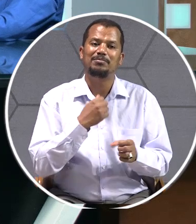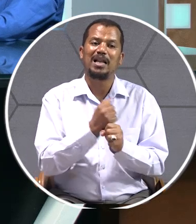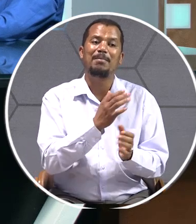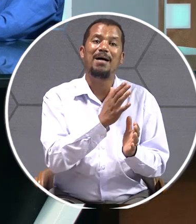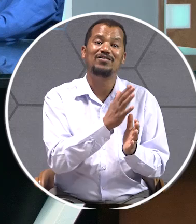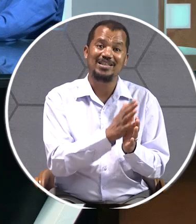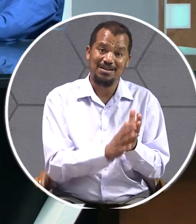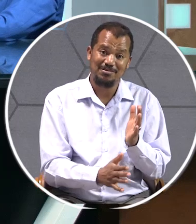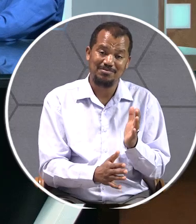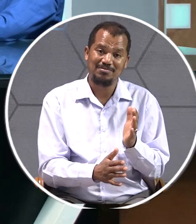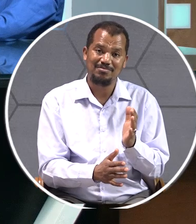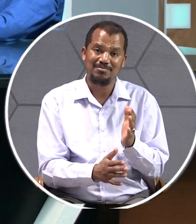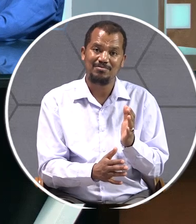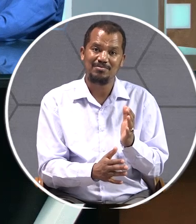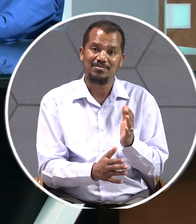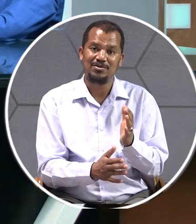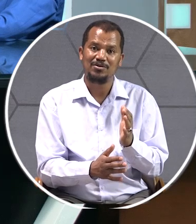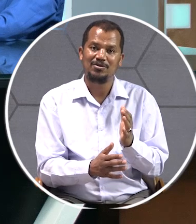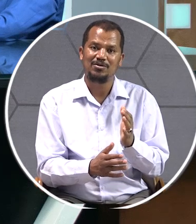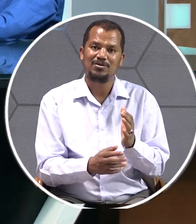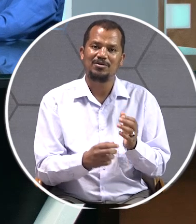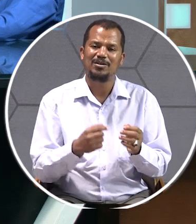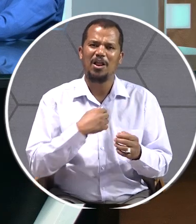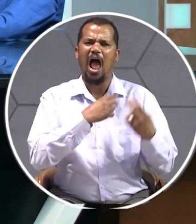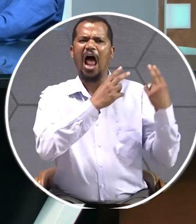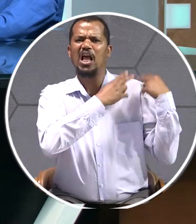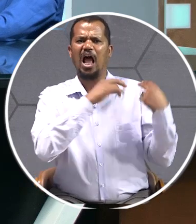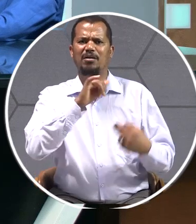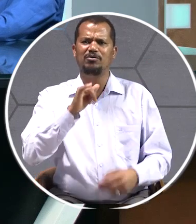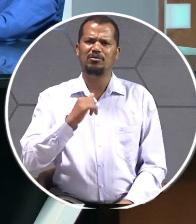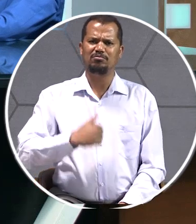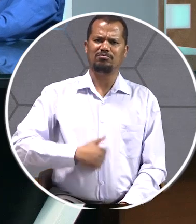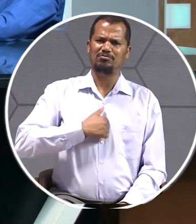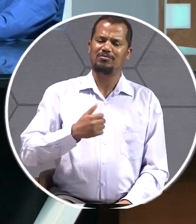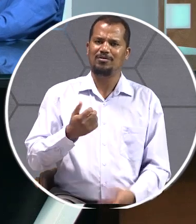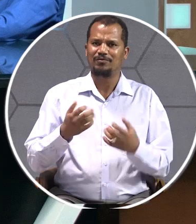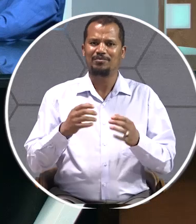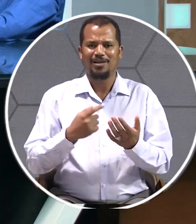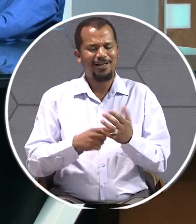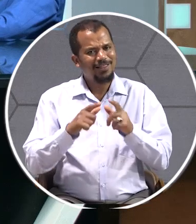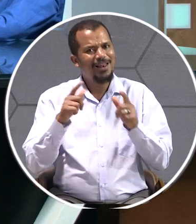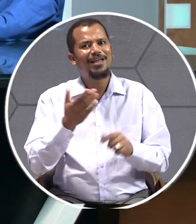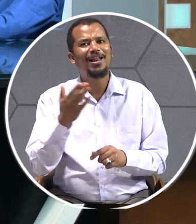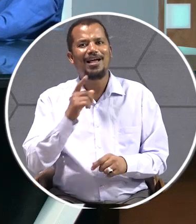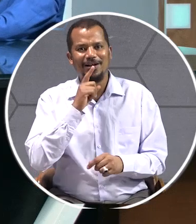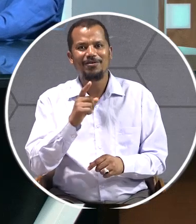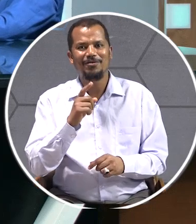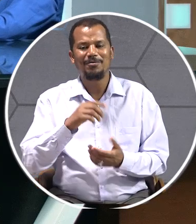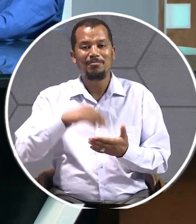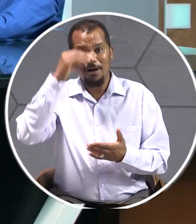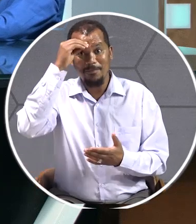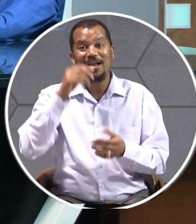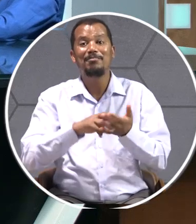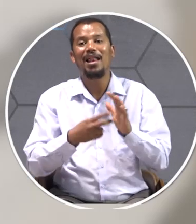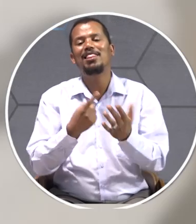በማስፈጸምም ግን የቦሲ አይነት ባህሪ የለኝም። ይሄ ትልቅ ኳሊቲ እኮ ነው። መማርም ሚስጥሩ ጠቁ ይሄ